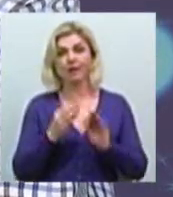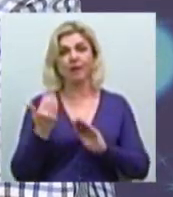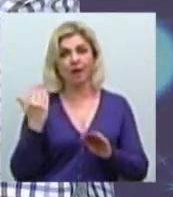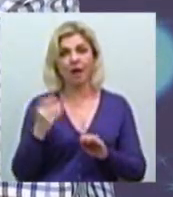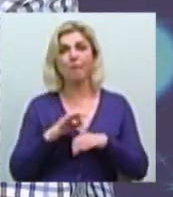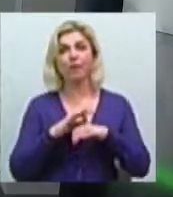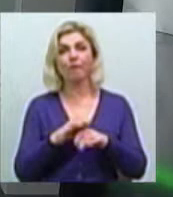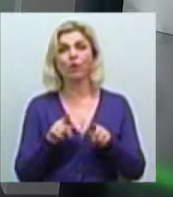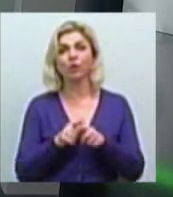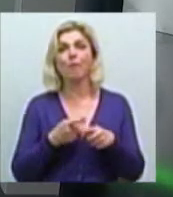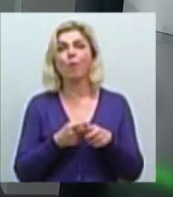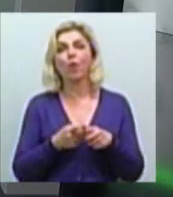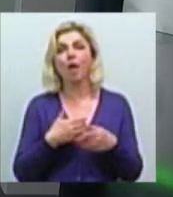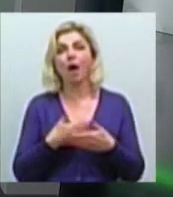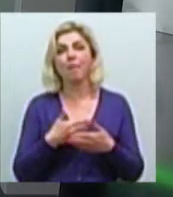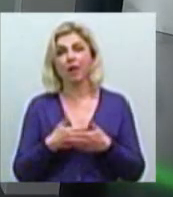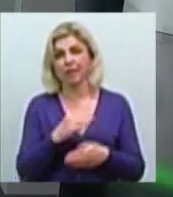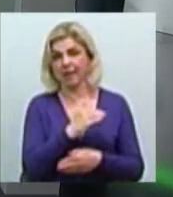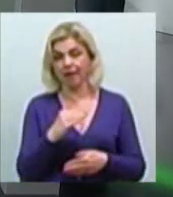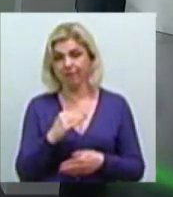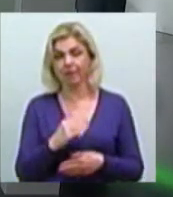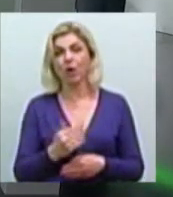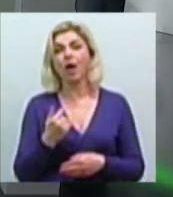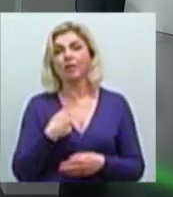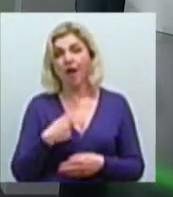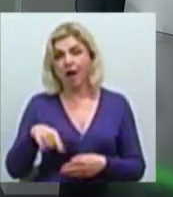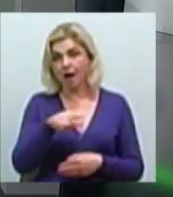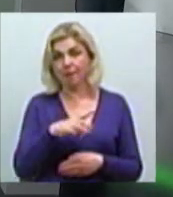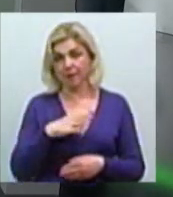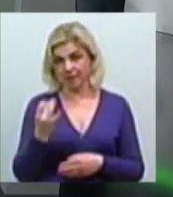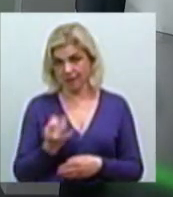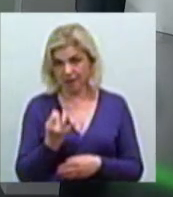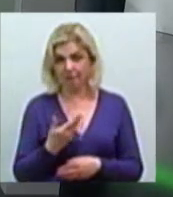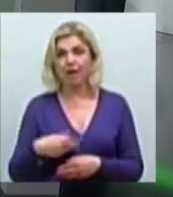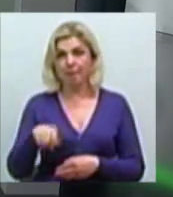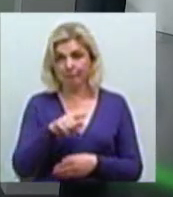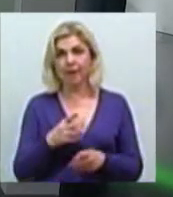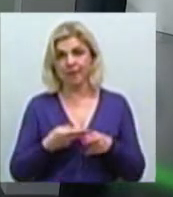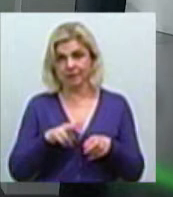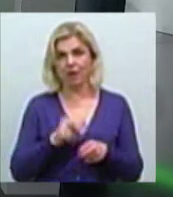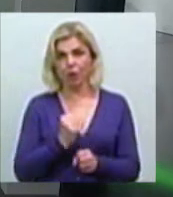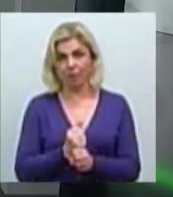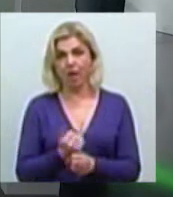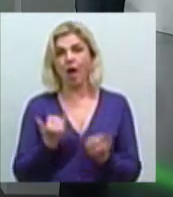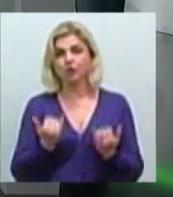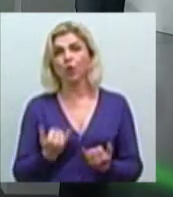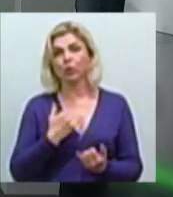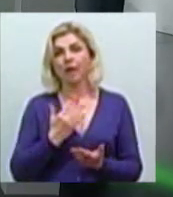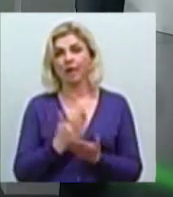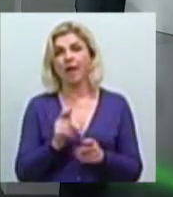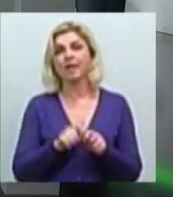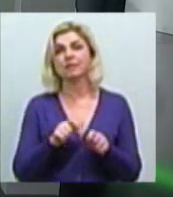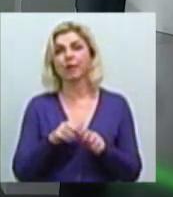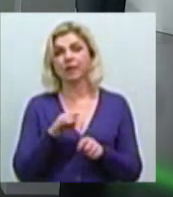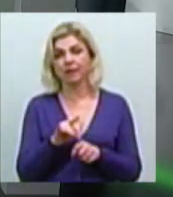такому напівааматорському рівні. Тобто нам було цікаво, і ми це робили. Тепер у нас є експерти, є наші колеги